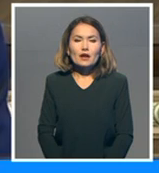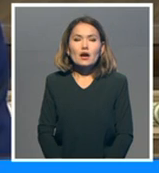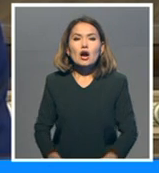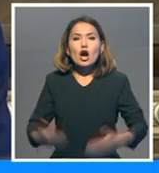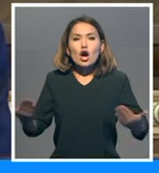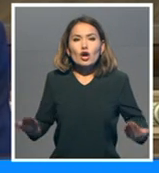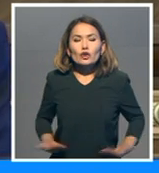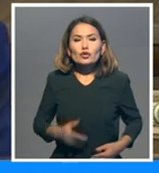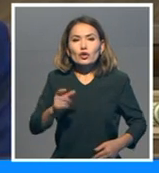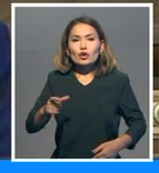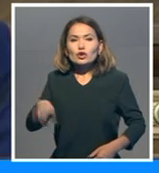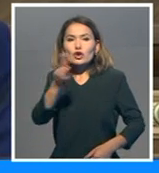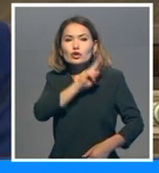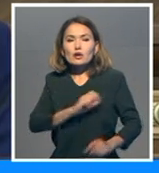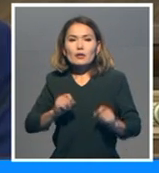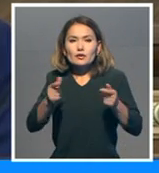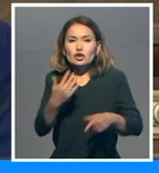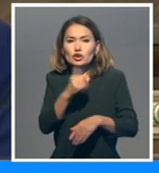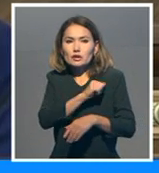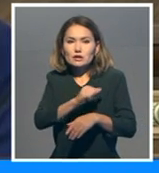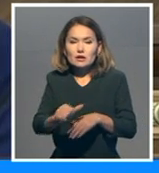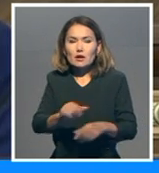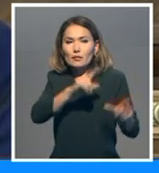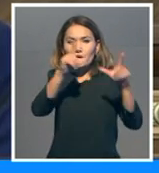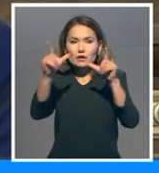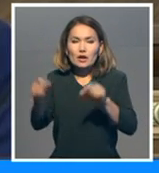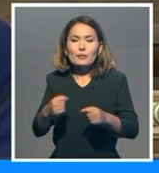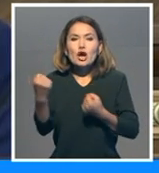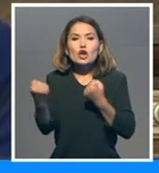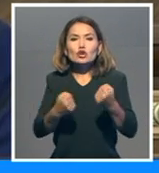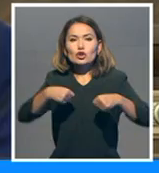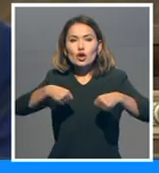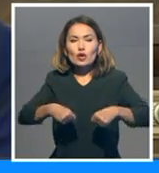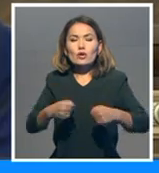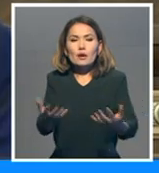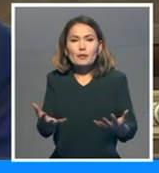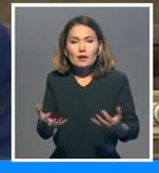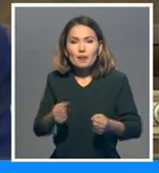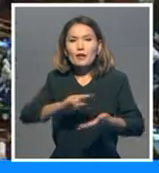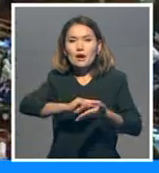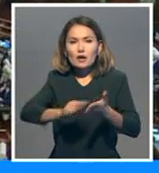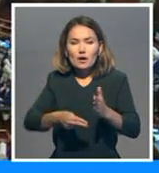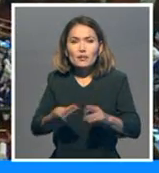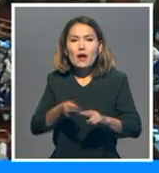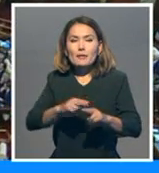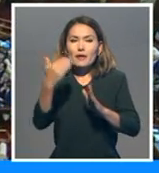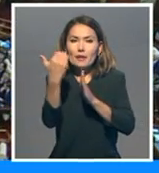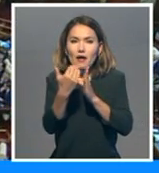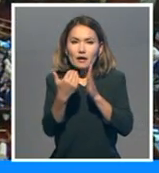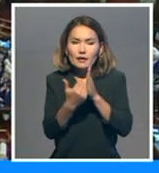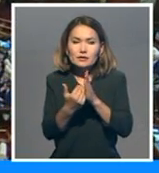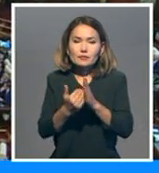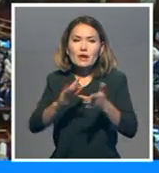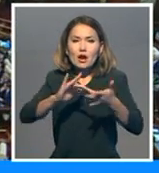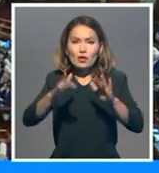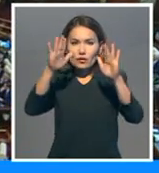Тұрғындардың жұмысқа тұруы мен шет мемлекетке баруы, жүргізуші куәлігін алу үшін қажет болатын анықтамалардың барлығы бір терезе қағидасымен беріледі.